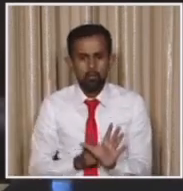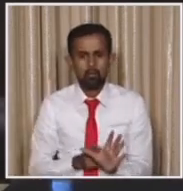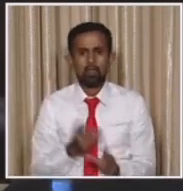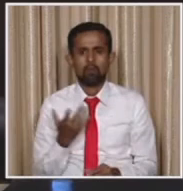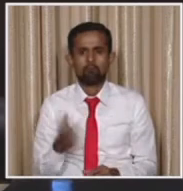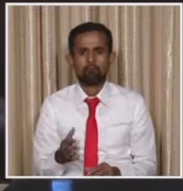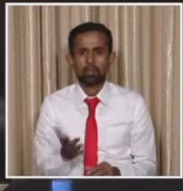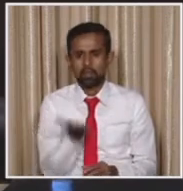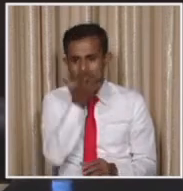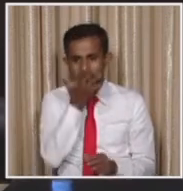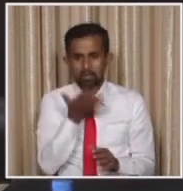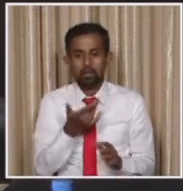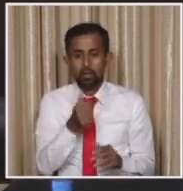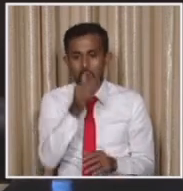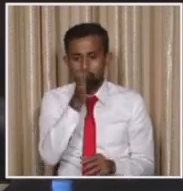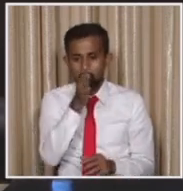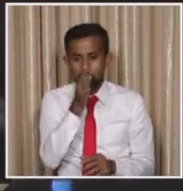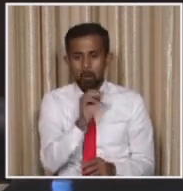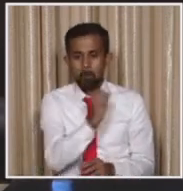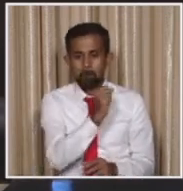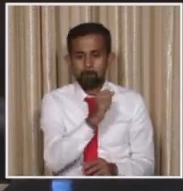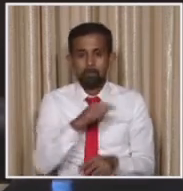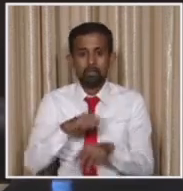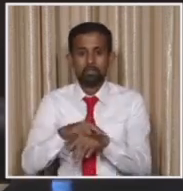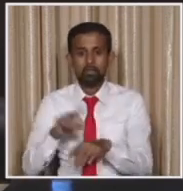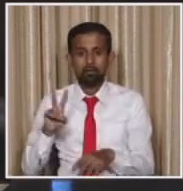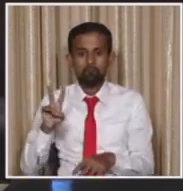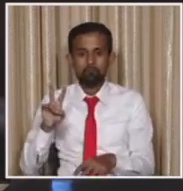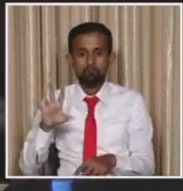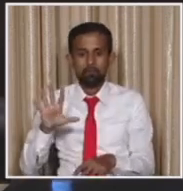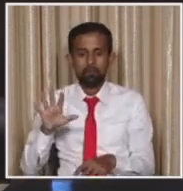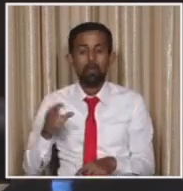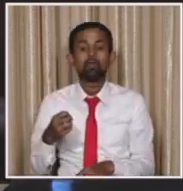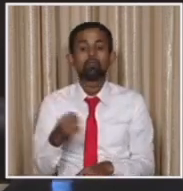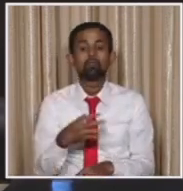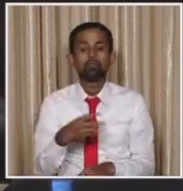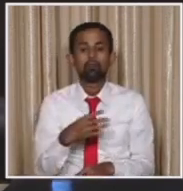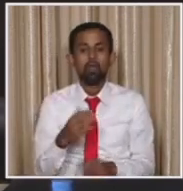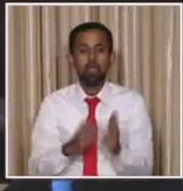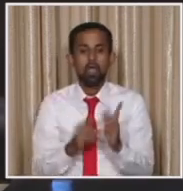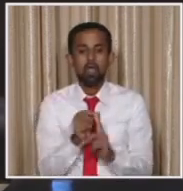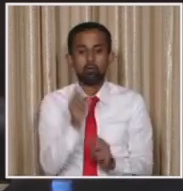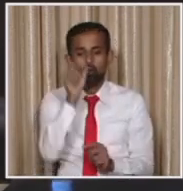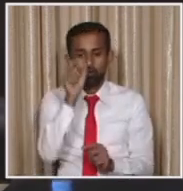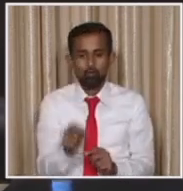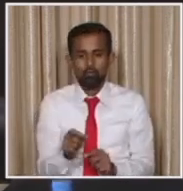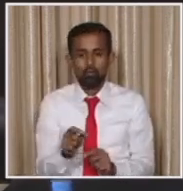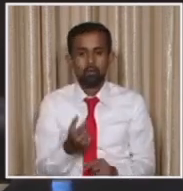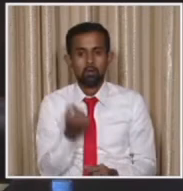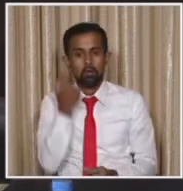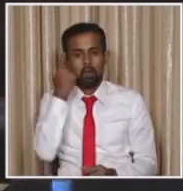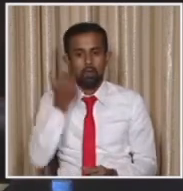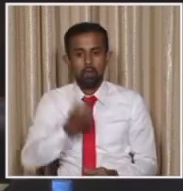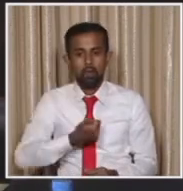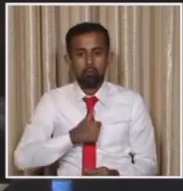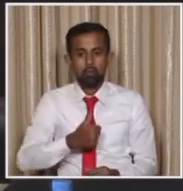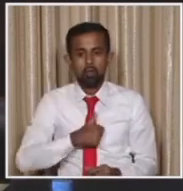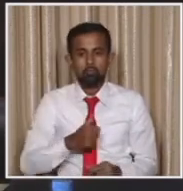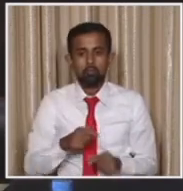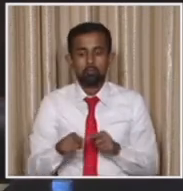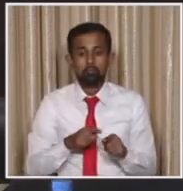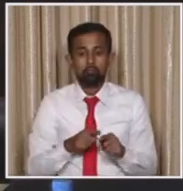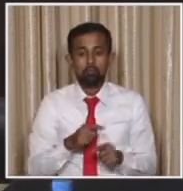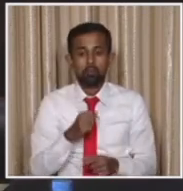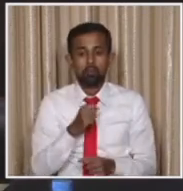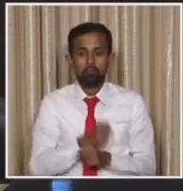වෙනවා. සීනි බදු වංචාව රුපියල් 50 ඉඳලා 725ට ගෙනාවේ කවදද? ඇමතිවරයාගේ අභිමතය පරිදි මිඩ්නයිට් ගැසට්